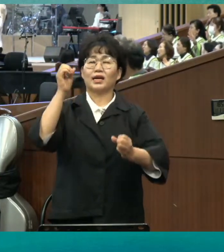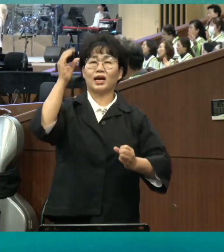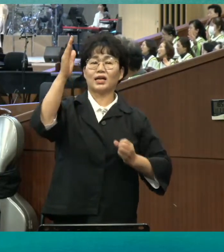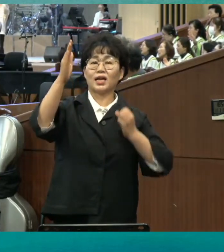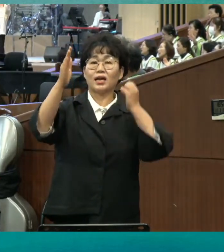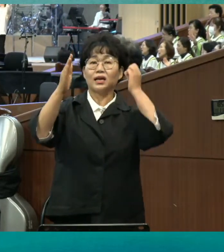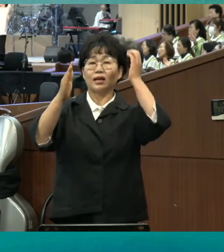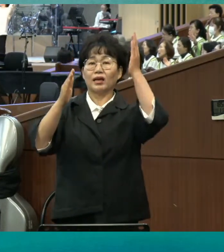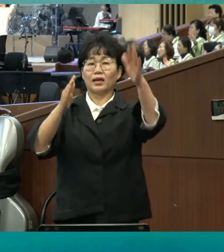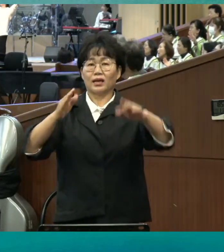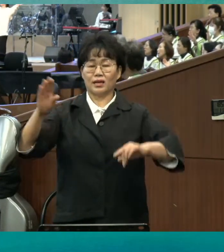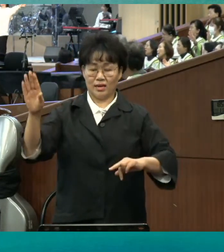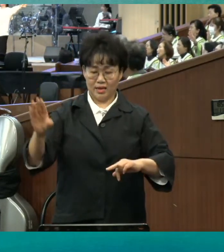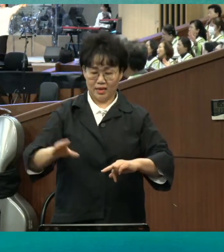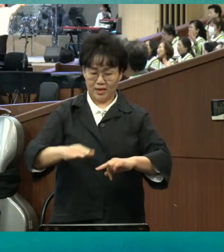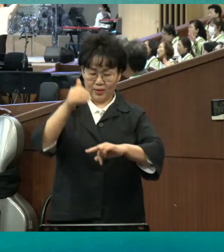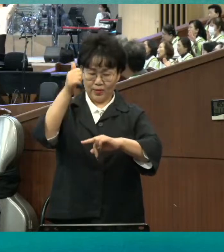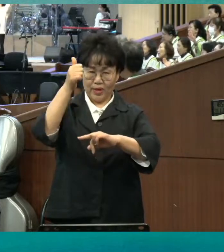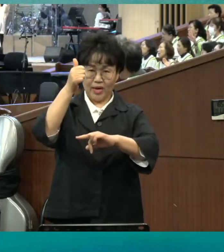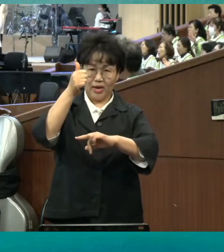찬양해.